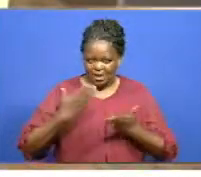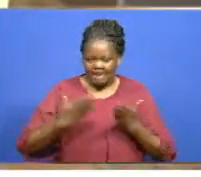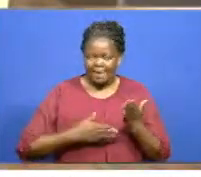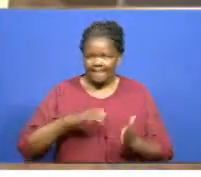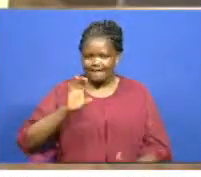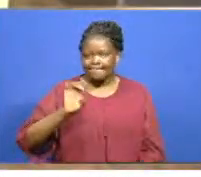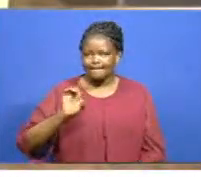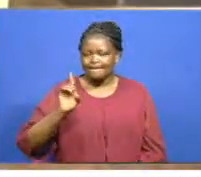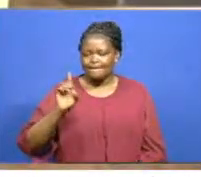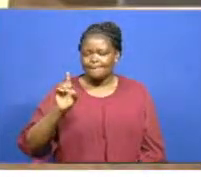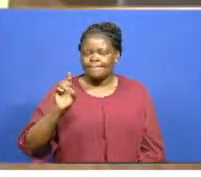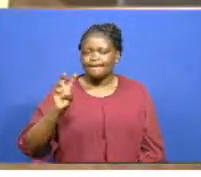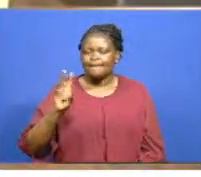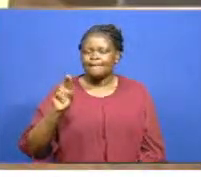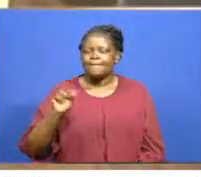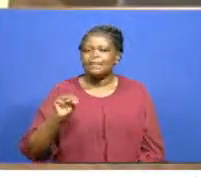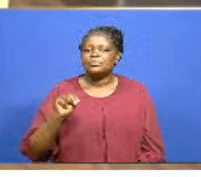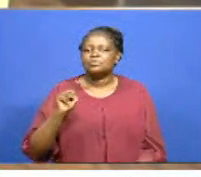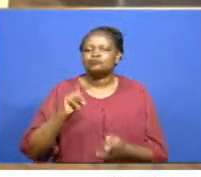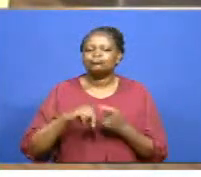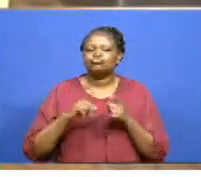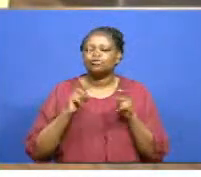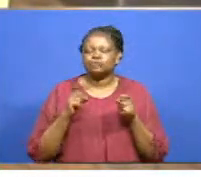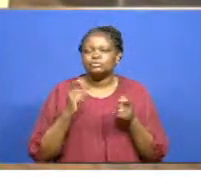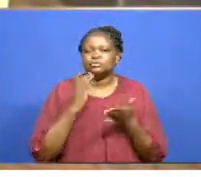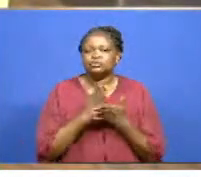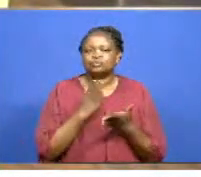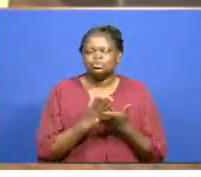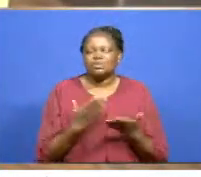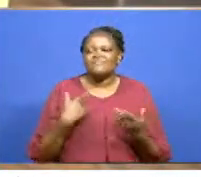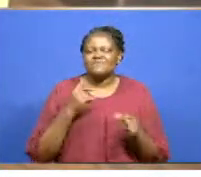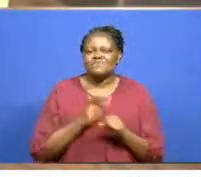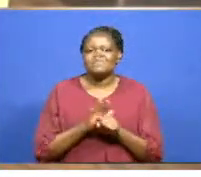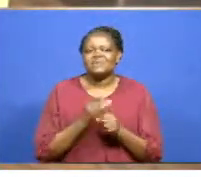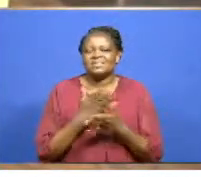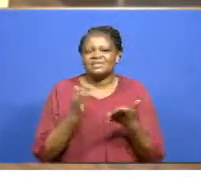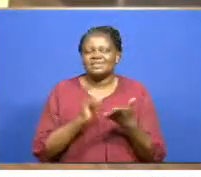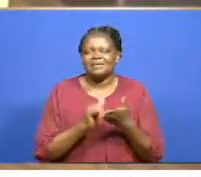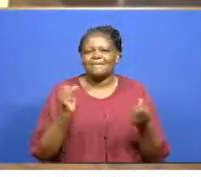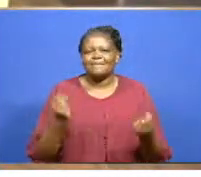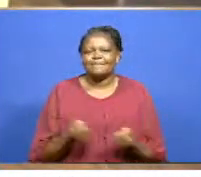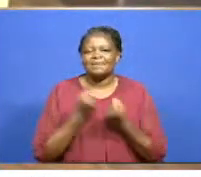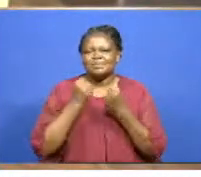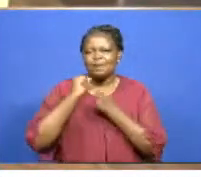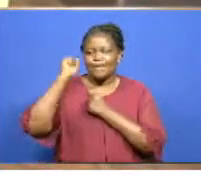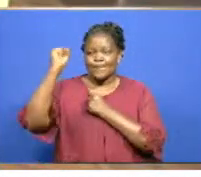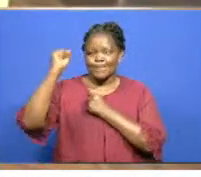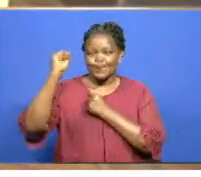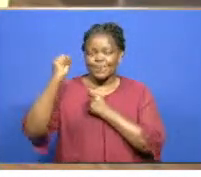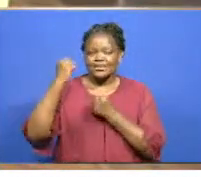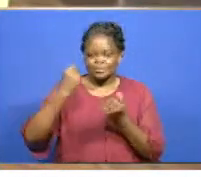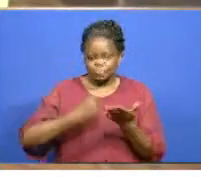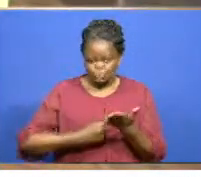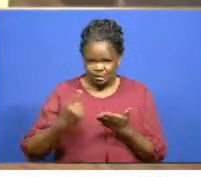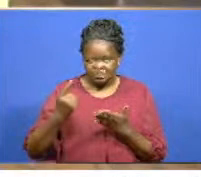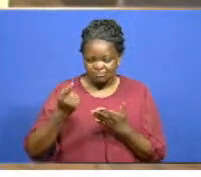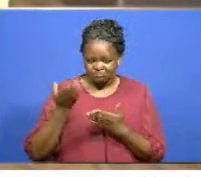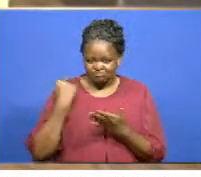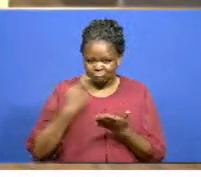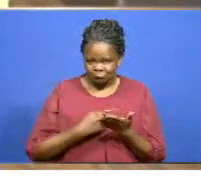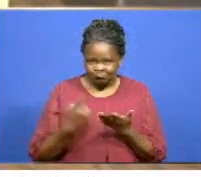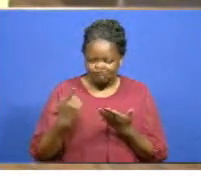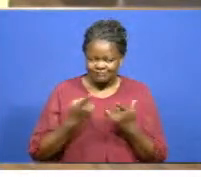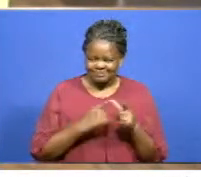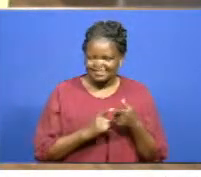Edwin Kegoli kwenye studio zetu leo hii. Bila shaka kunao mengi ambayo yamekuwa kijiri katika ulingo wa kisiasa wiki hii, wiki iliyopita,